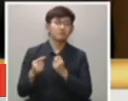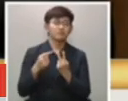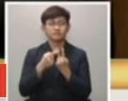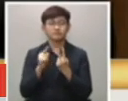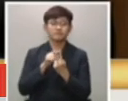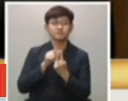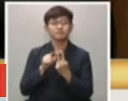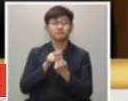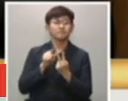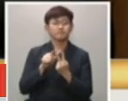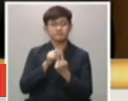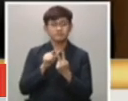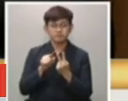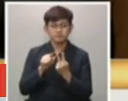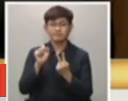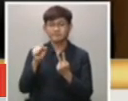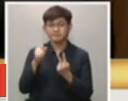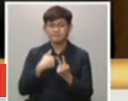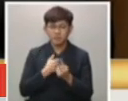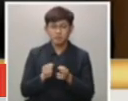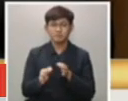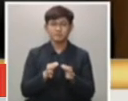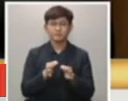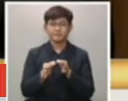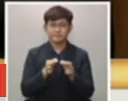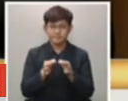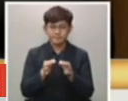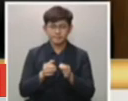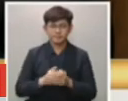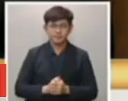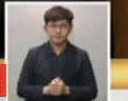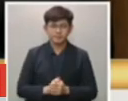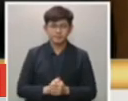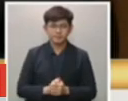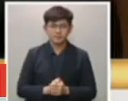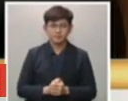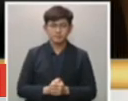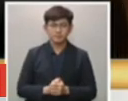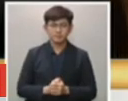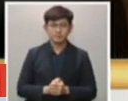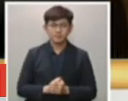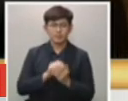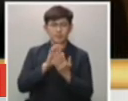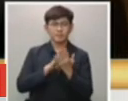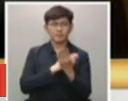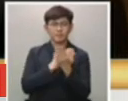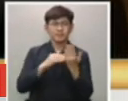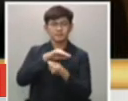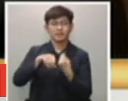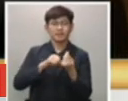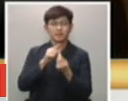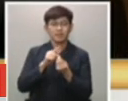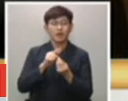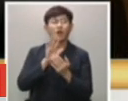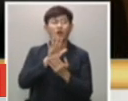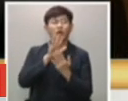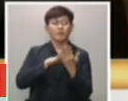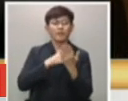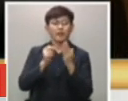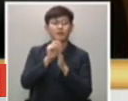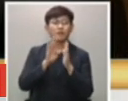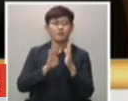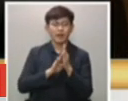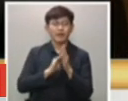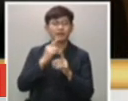ครับก็เป็นภาพรวมออกมาผมก็จะชี้แจงในภาพรวมก่อนนะครับเพราะว่าในการนโยบายเศรษฐกิจของรัฐบาลในช่วง7เดือนที่ผ่านมานั้น